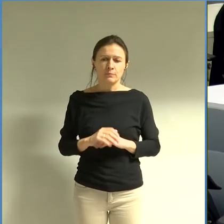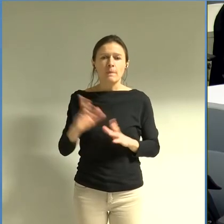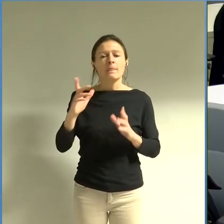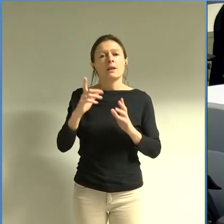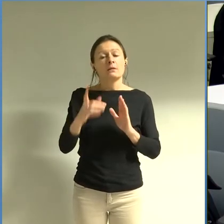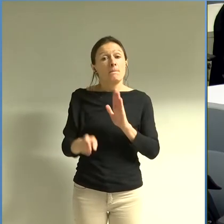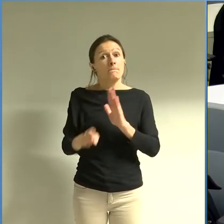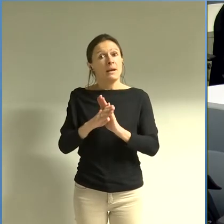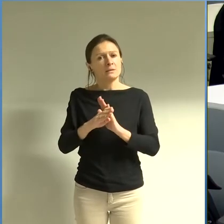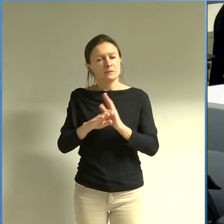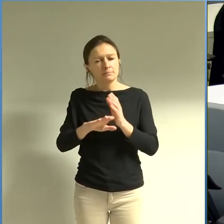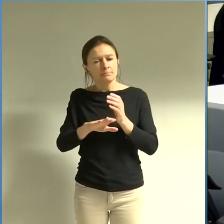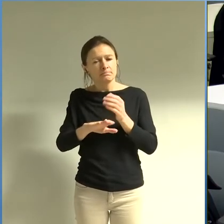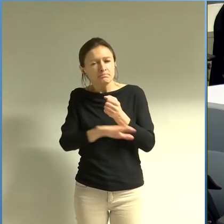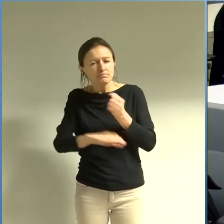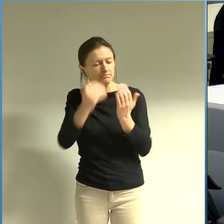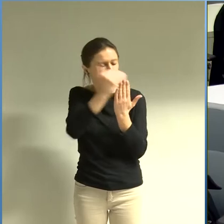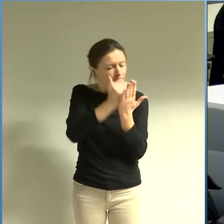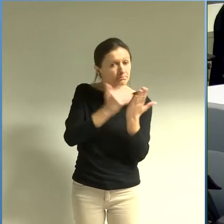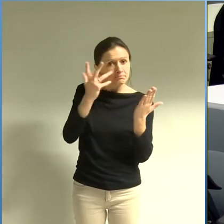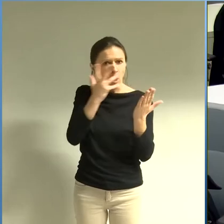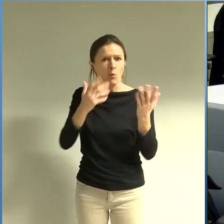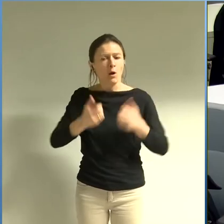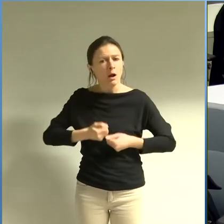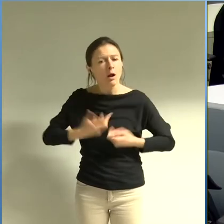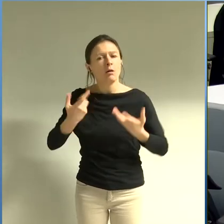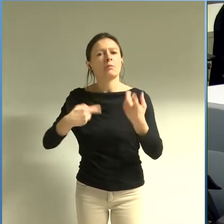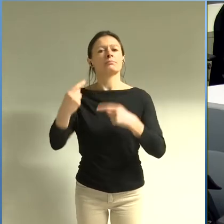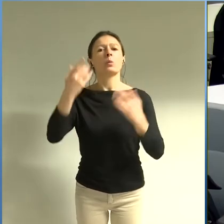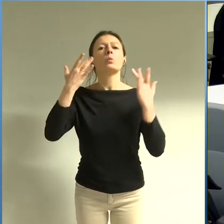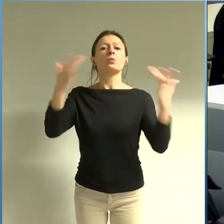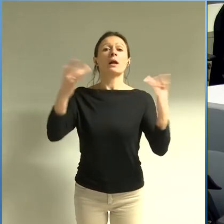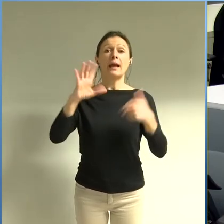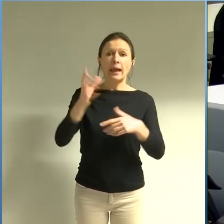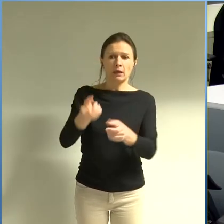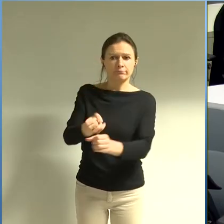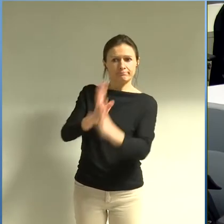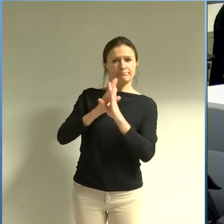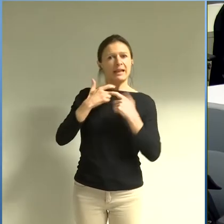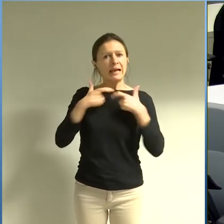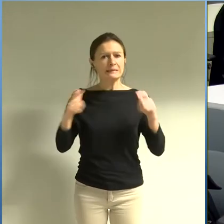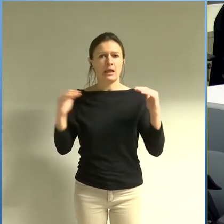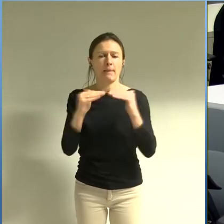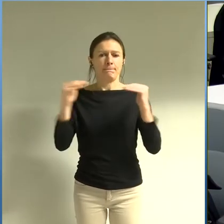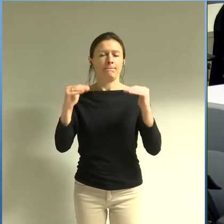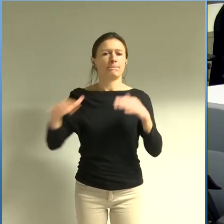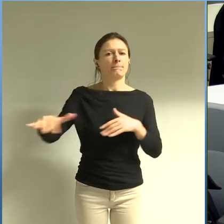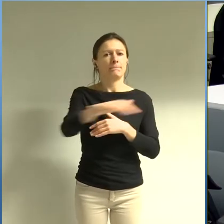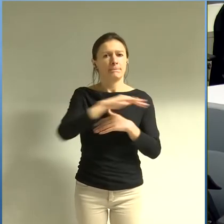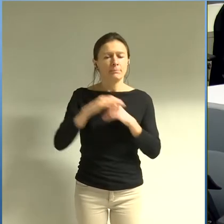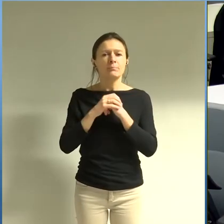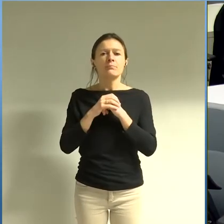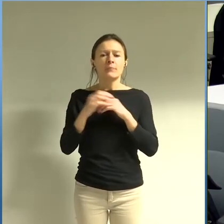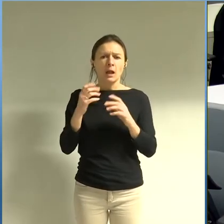fondateur repose sur l'émancipation culturelle et l'équité d'accès de ses publics cet engagement se traduit par une ouverture